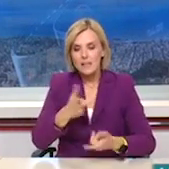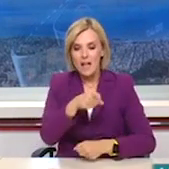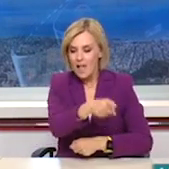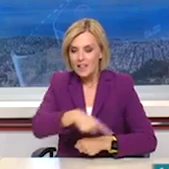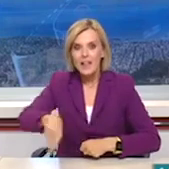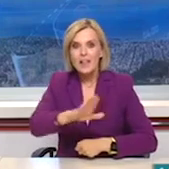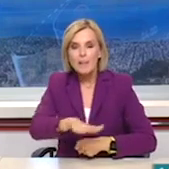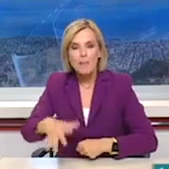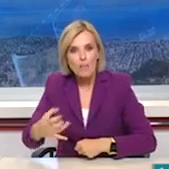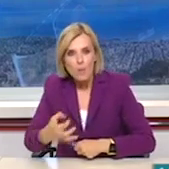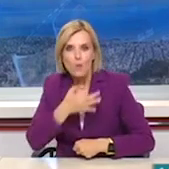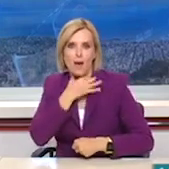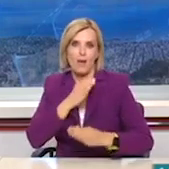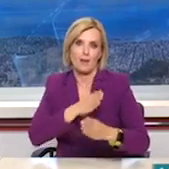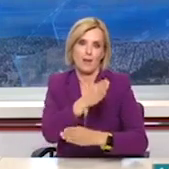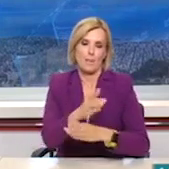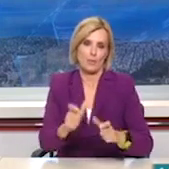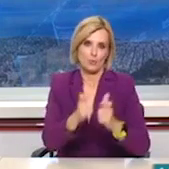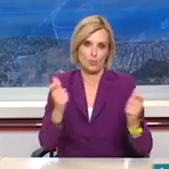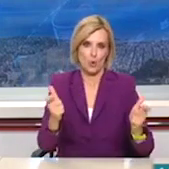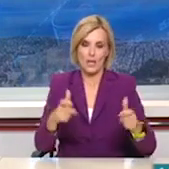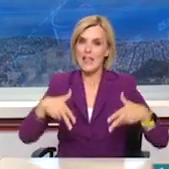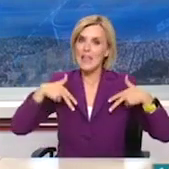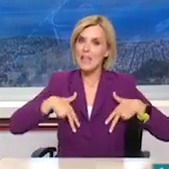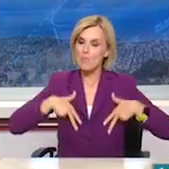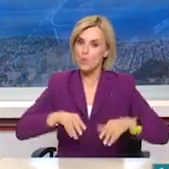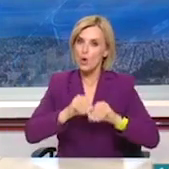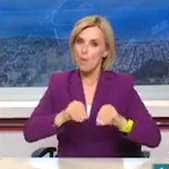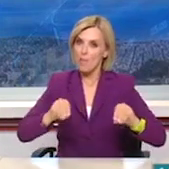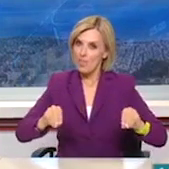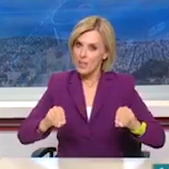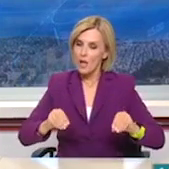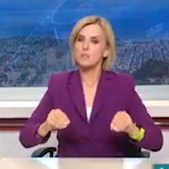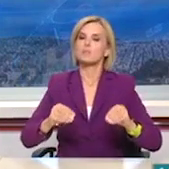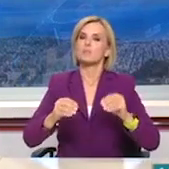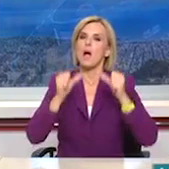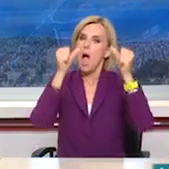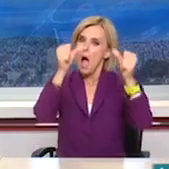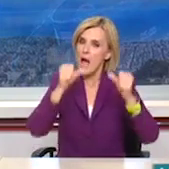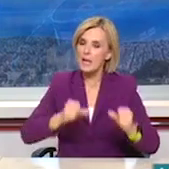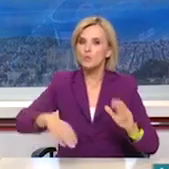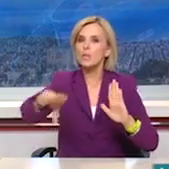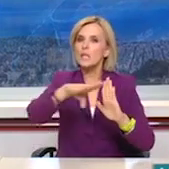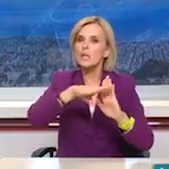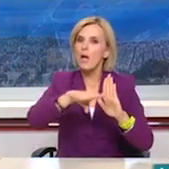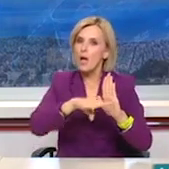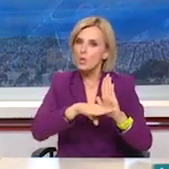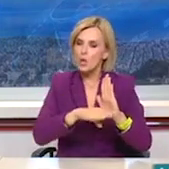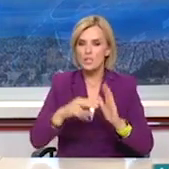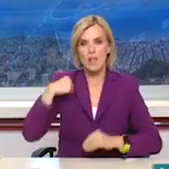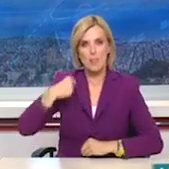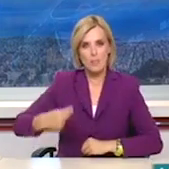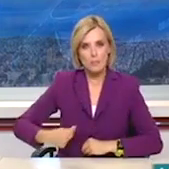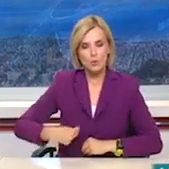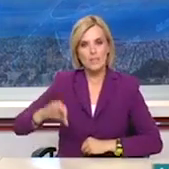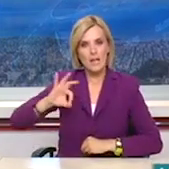οικογένειές τους. Επίσης, έχουν ανακοινωθεί από την Υπουργό Παιδείας οι κανόνες. Πιο συγκεκριμένα, τα δημοτικά και τα νηπιαγωγεία θα επαναλειτουργήσουν τη